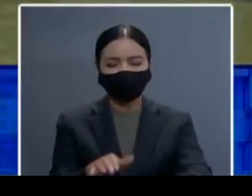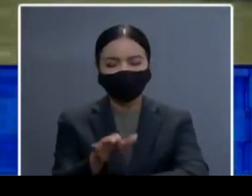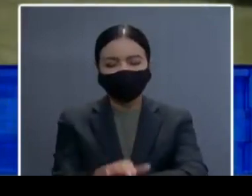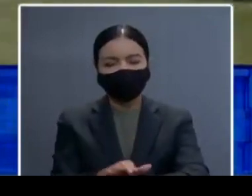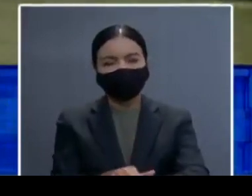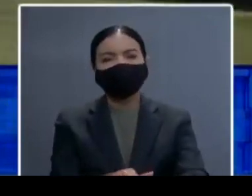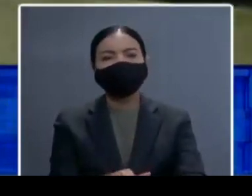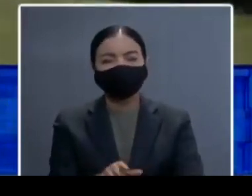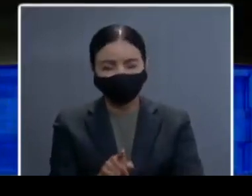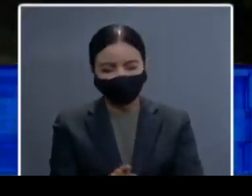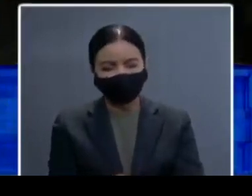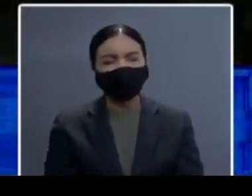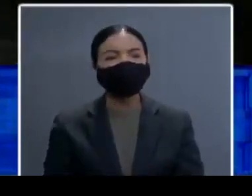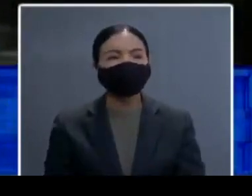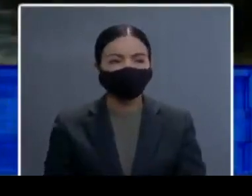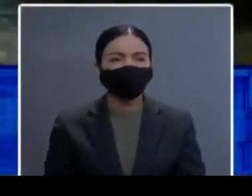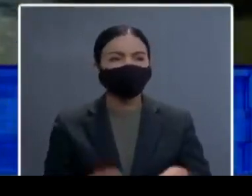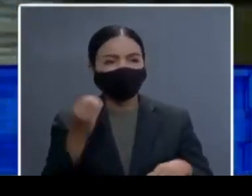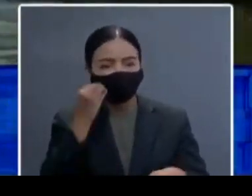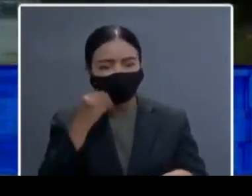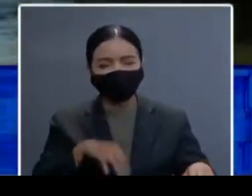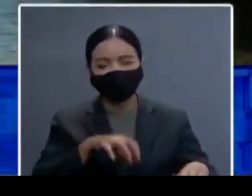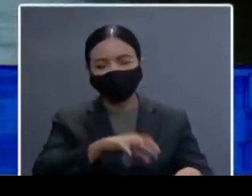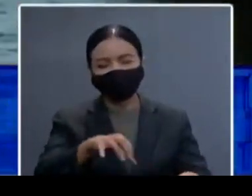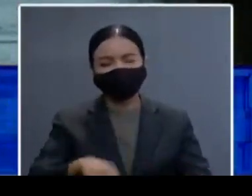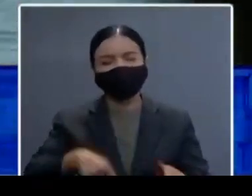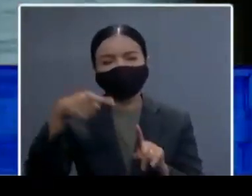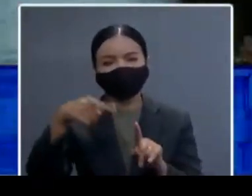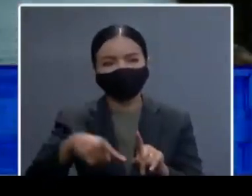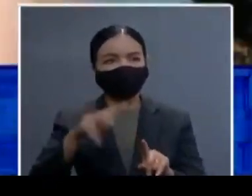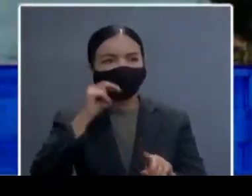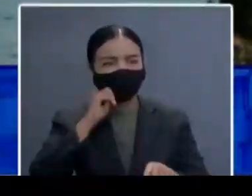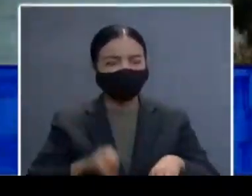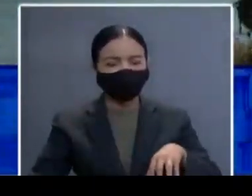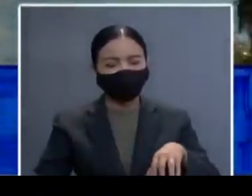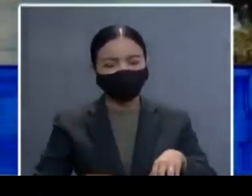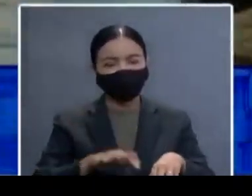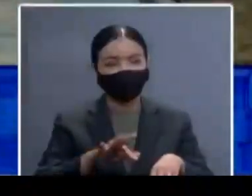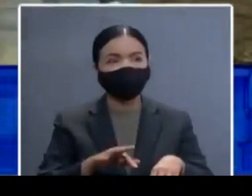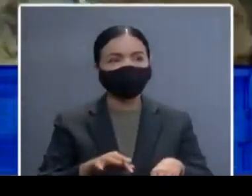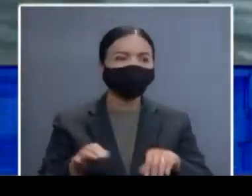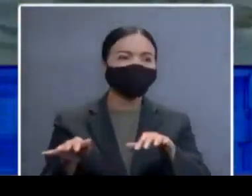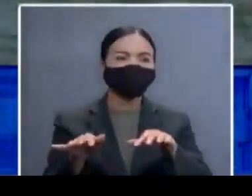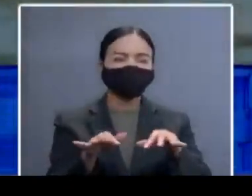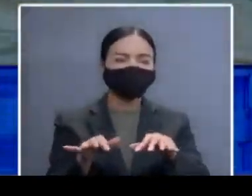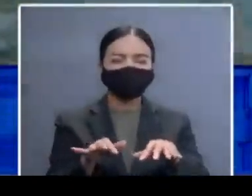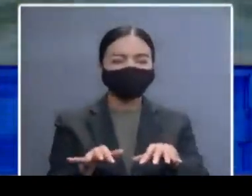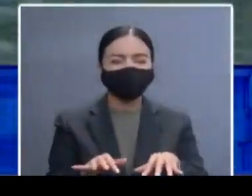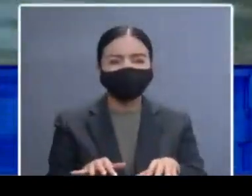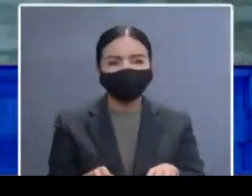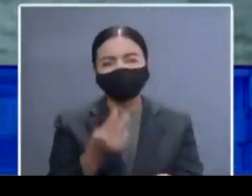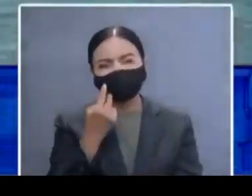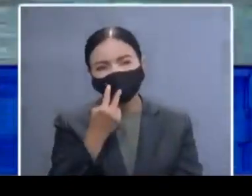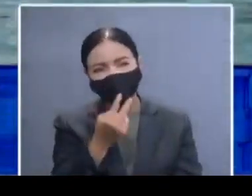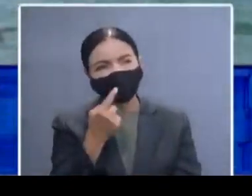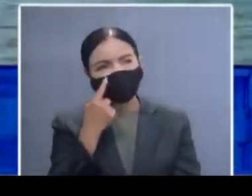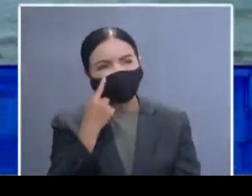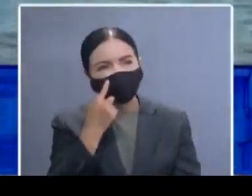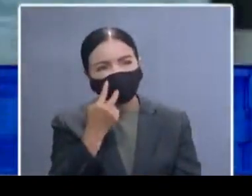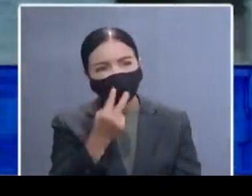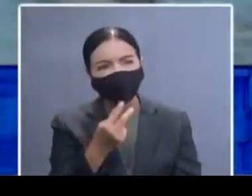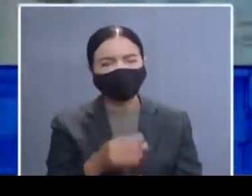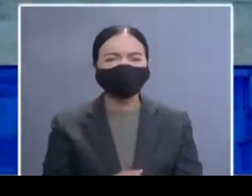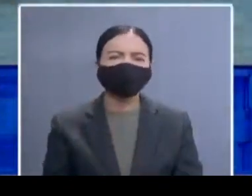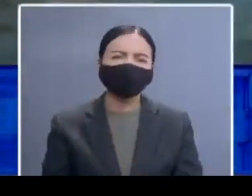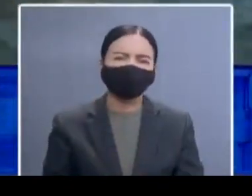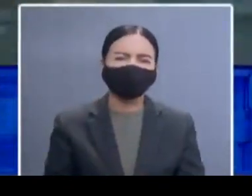ทัยนับพันหลังนั้นก็ยังจมอยู่ในน้ำนะครับแต่ว่าระดับน้ำที่ท่วมลดลงเรื่อยๆหากดูด้วยสายตาแล้วนะครับล